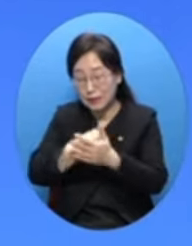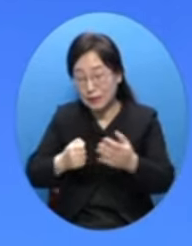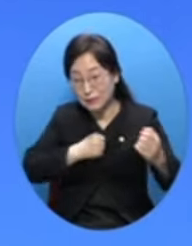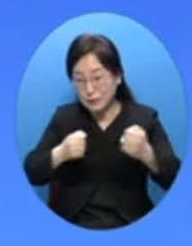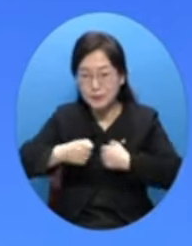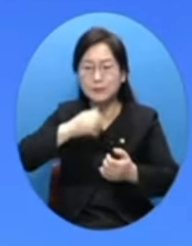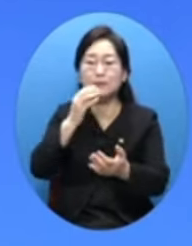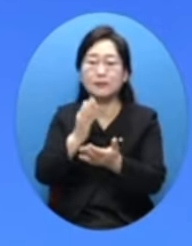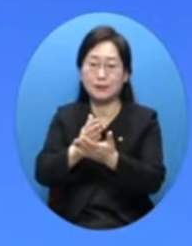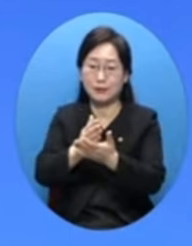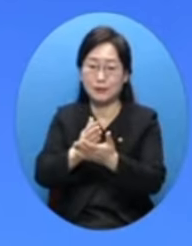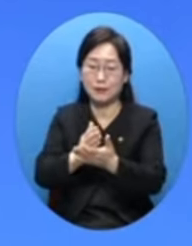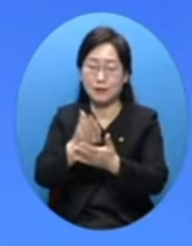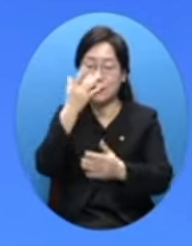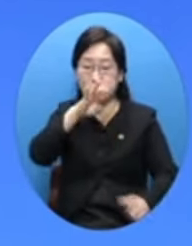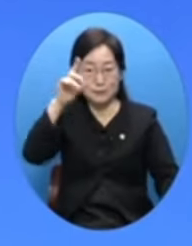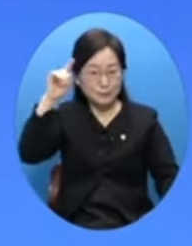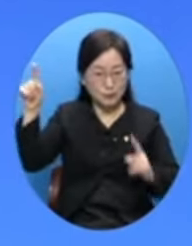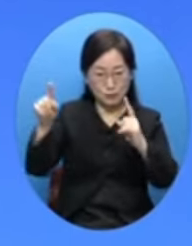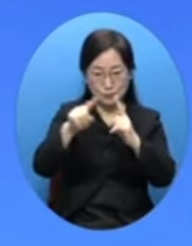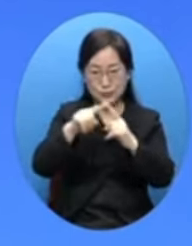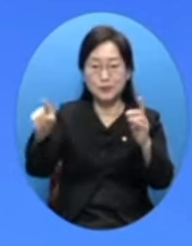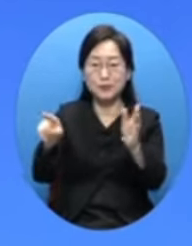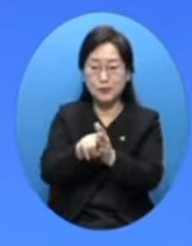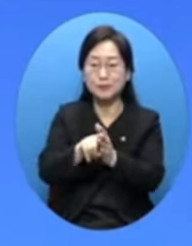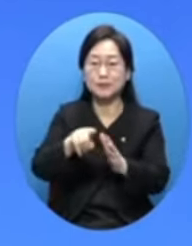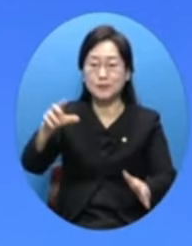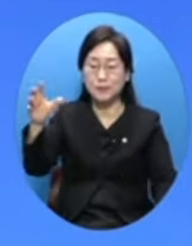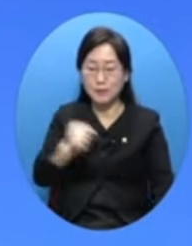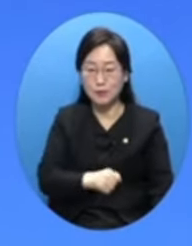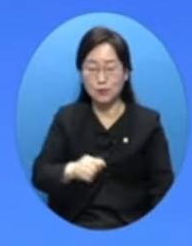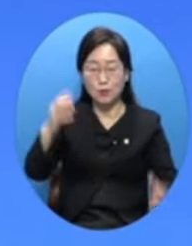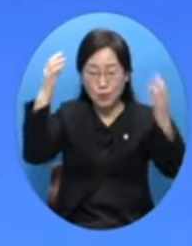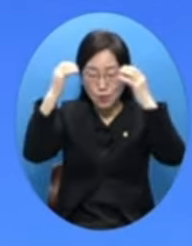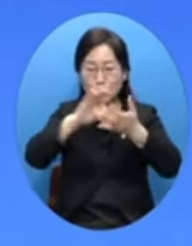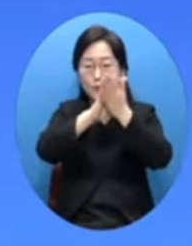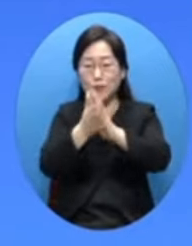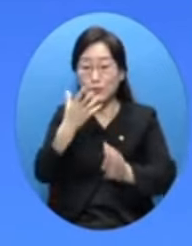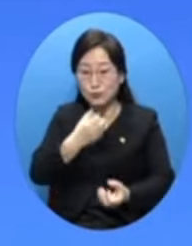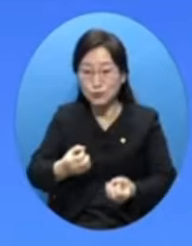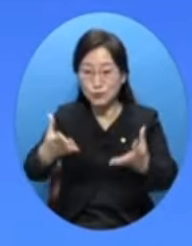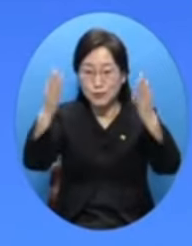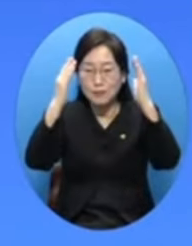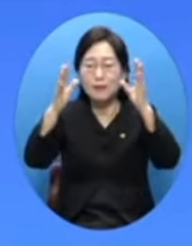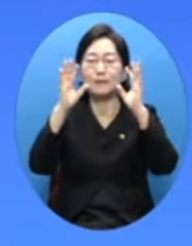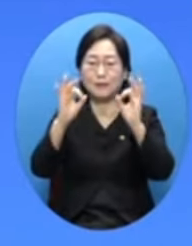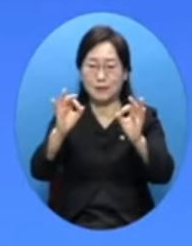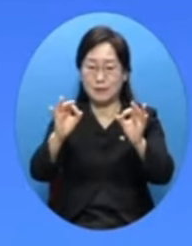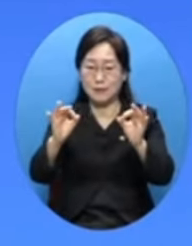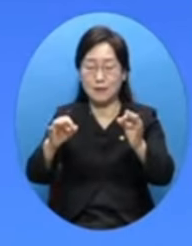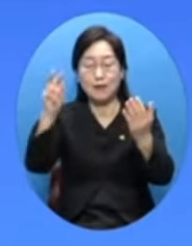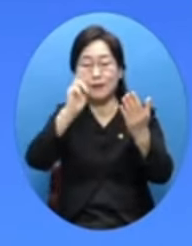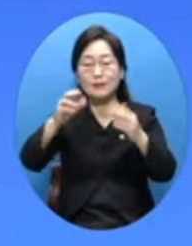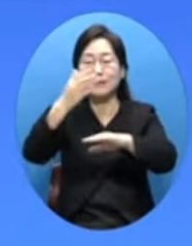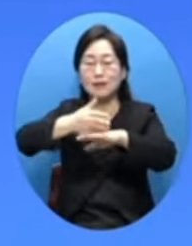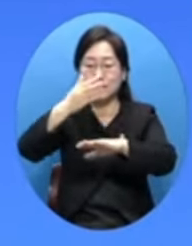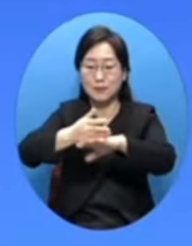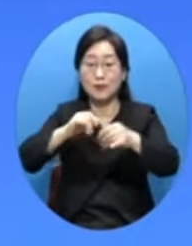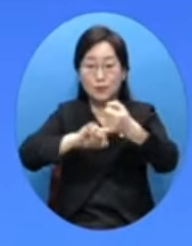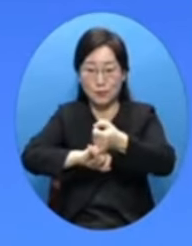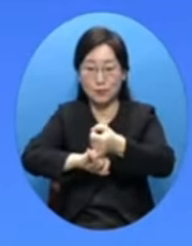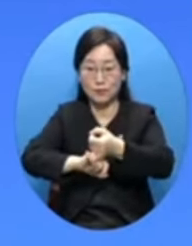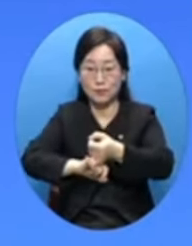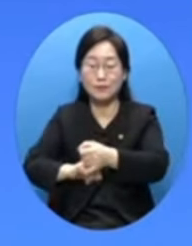아니라 절대 제 믿음을 갖고 권한의 변해 축복이 될 것을 바라보고 찬양과 감사로 나가는 우리